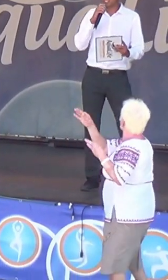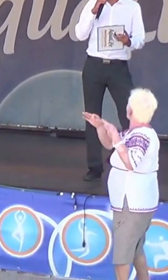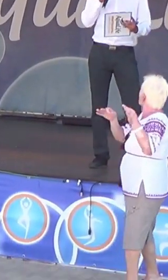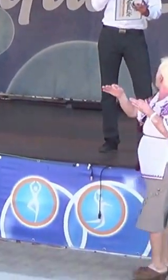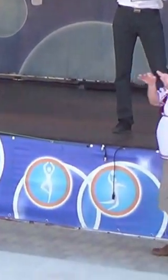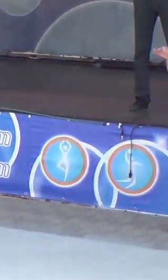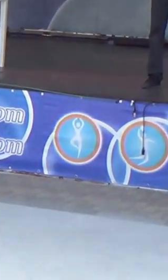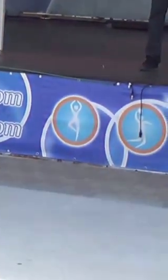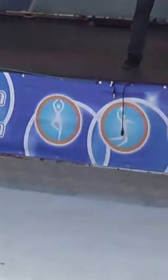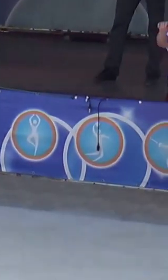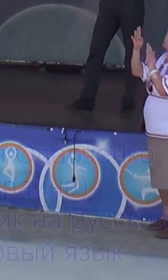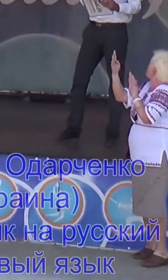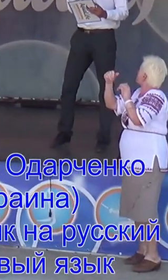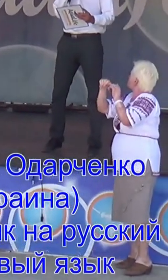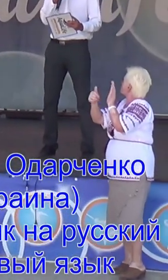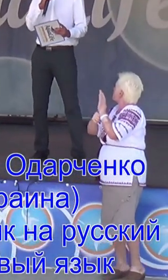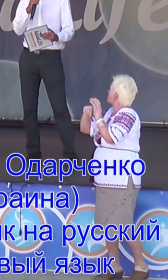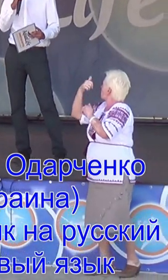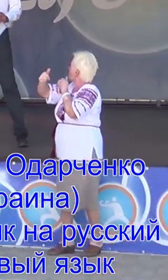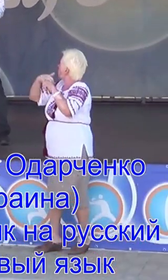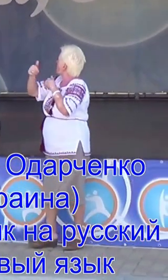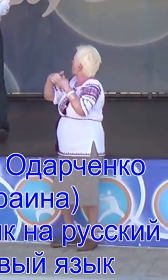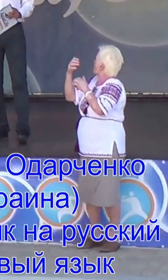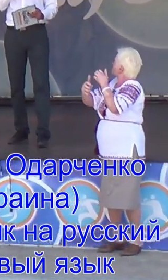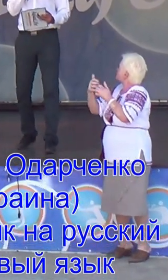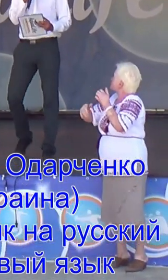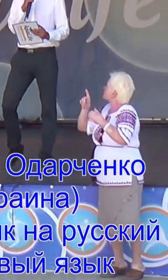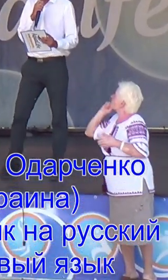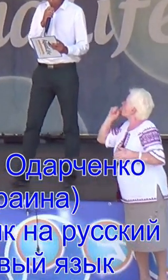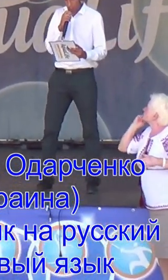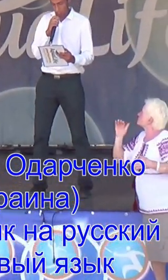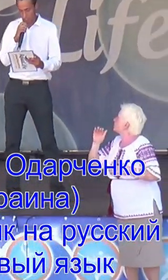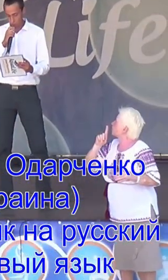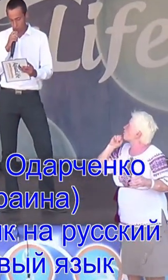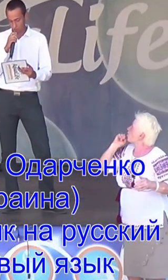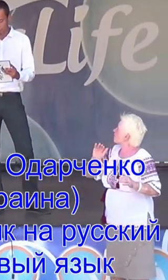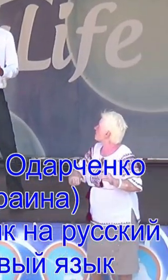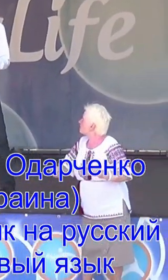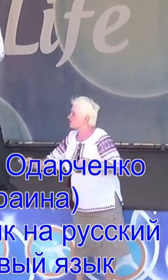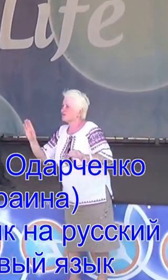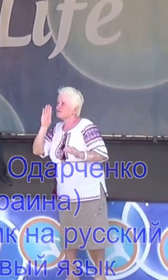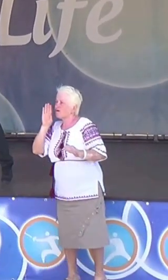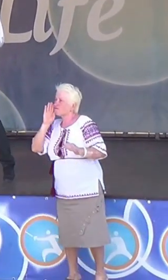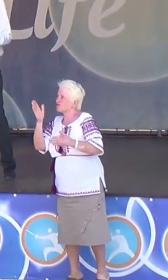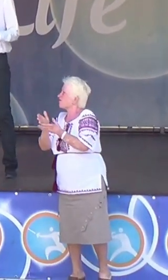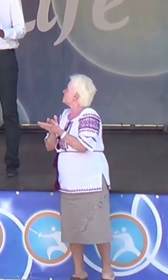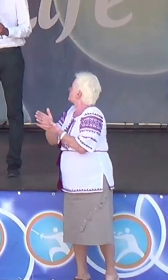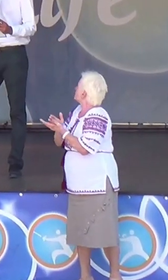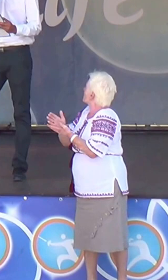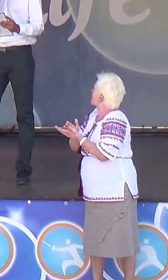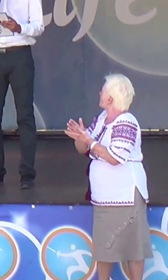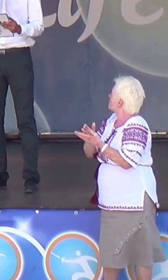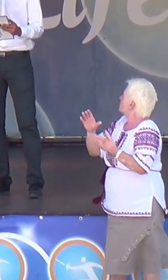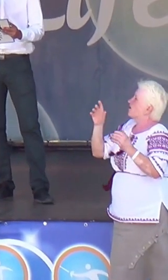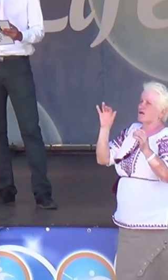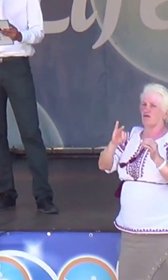шашкам 64 2016 года среди молодежи, юношей, девушек, ветеранов и людей с